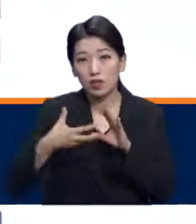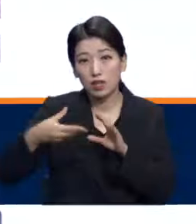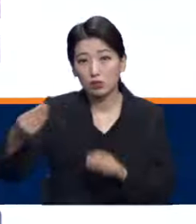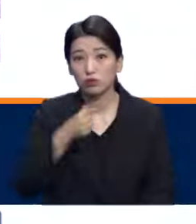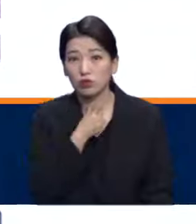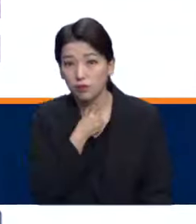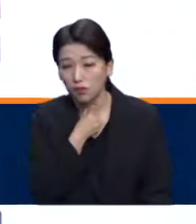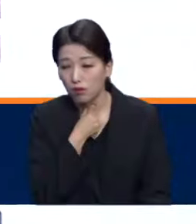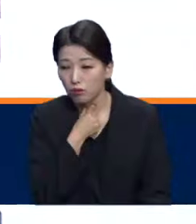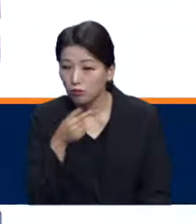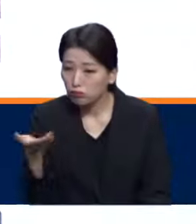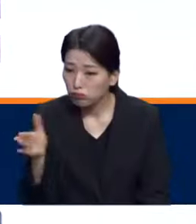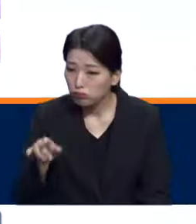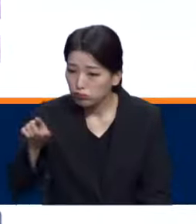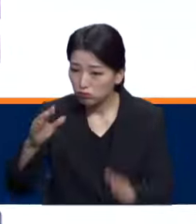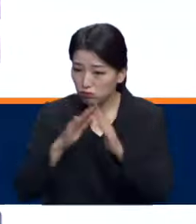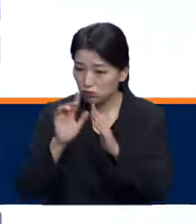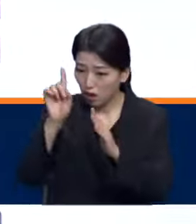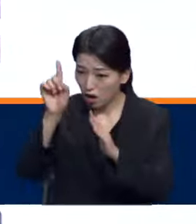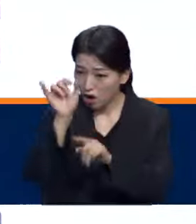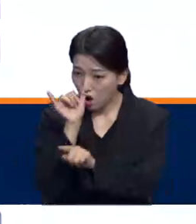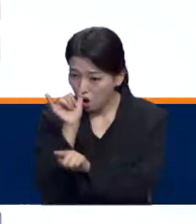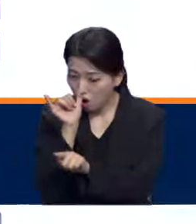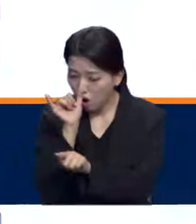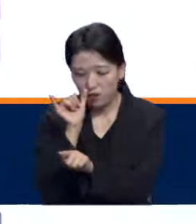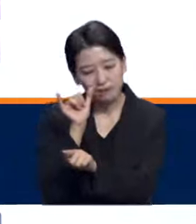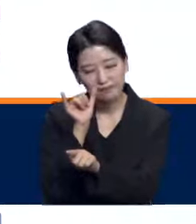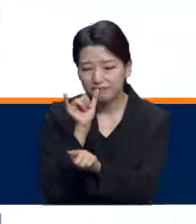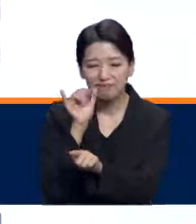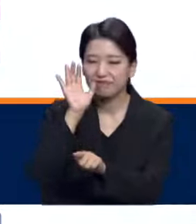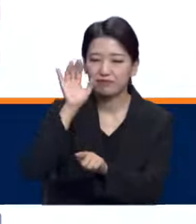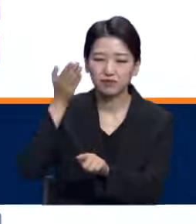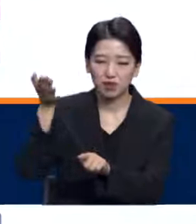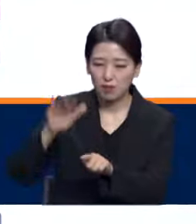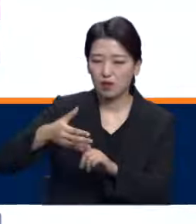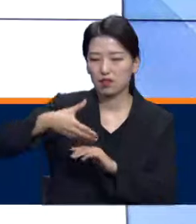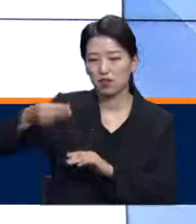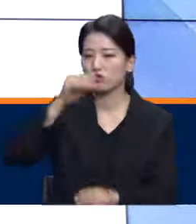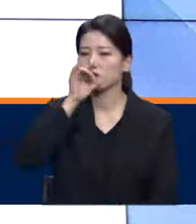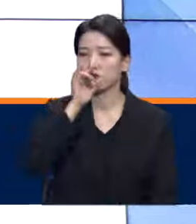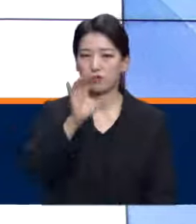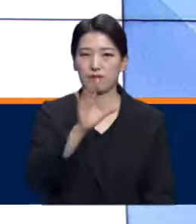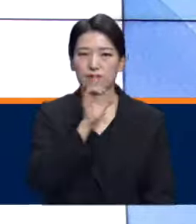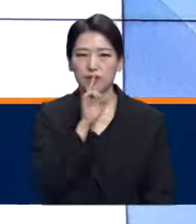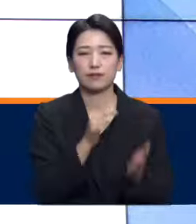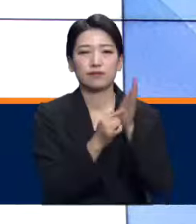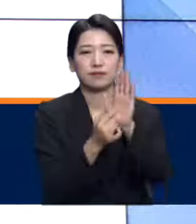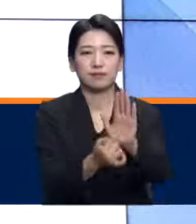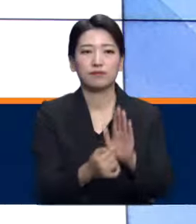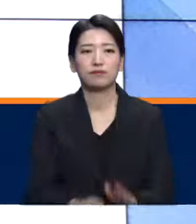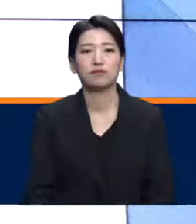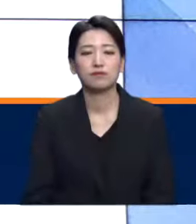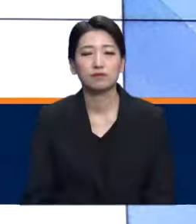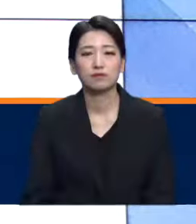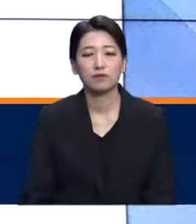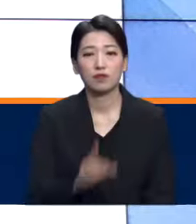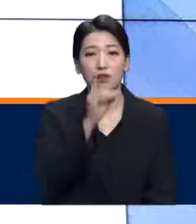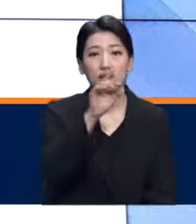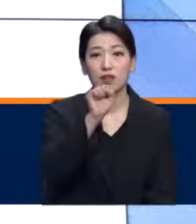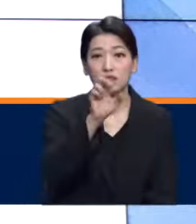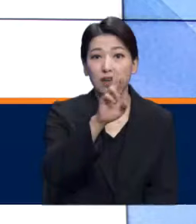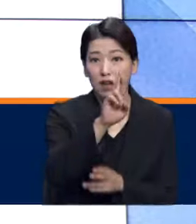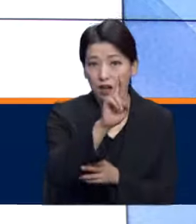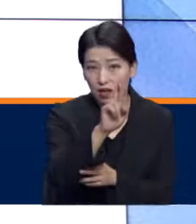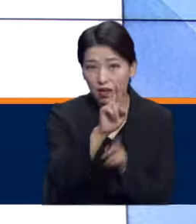이상 해주지 않기로 했다라고 밝혔다라는 거죠. 사실 이미 뭐가 들어갔냐? 스트레스 DSR이